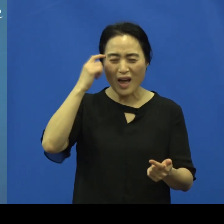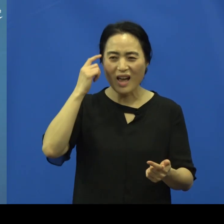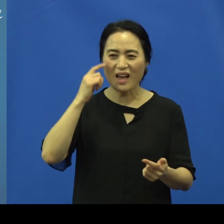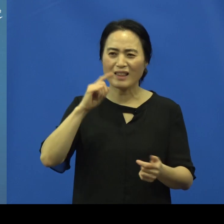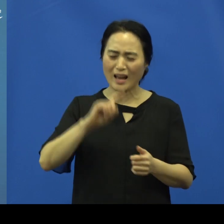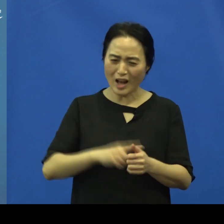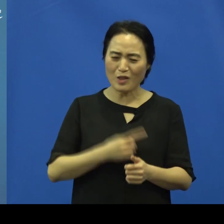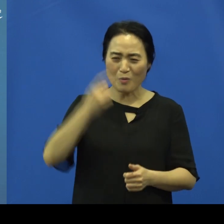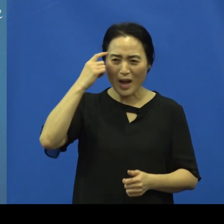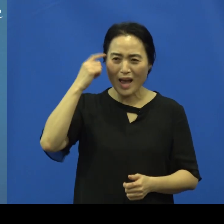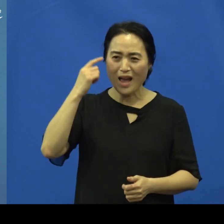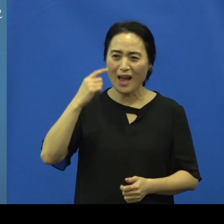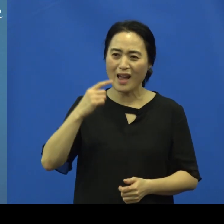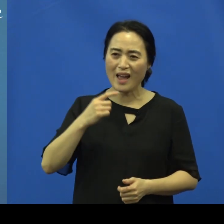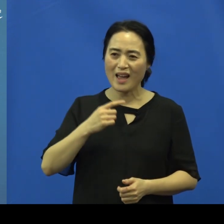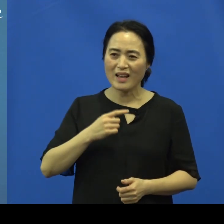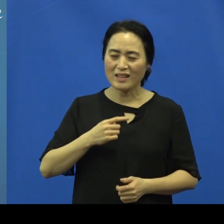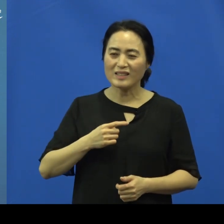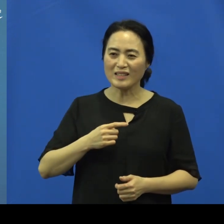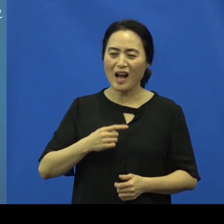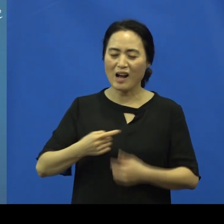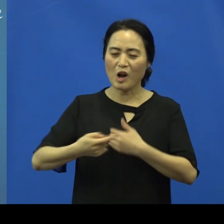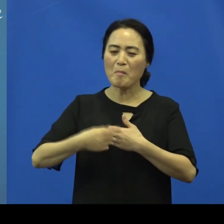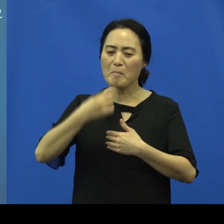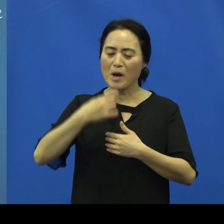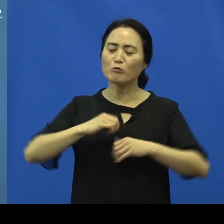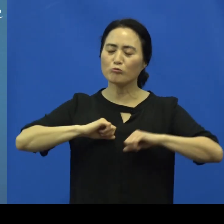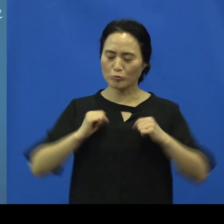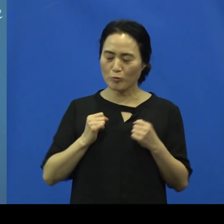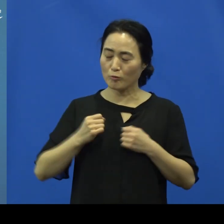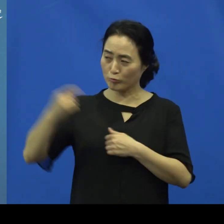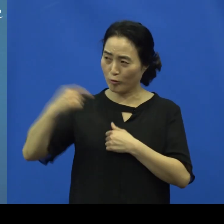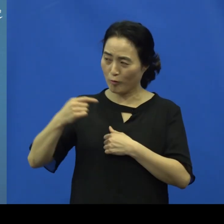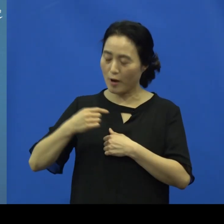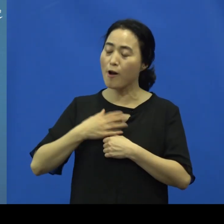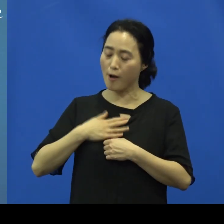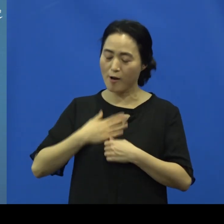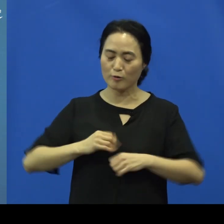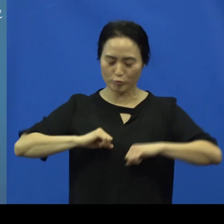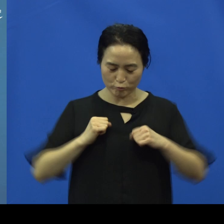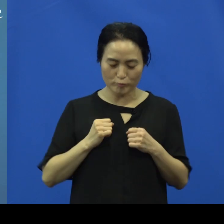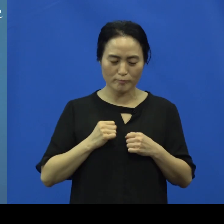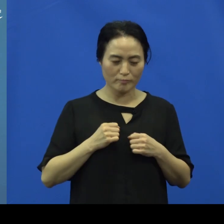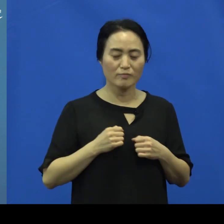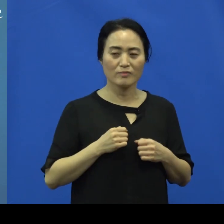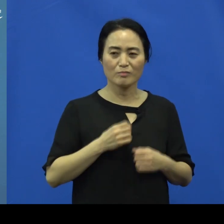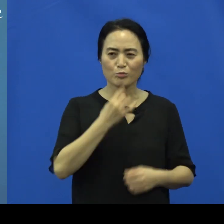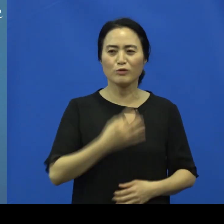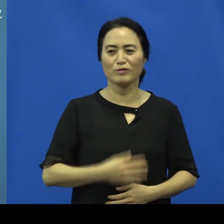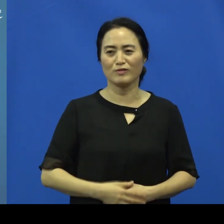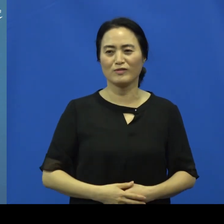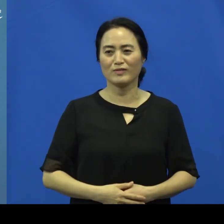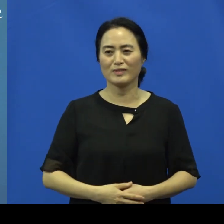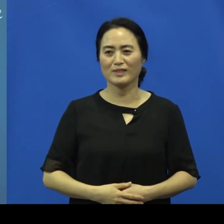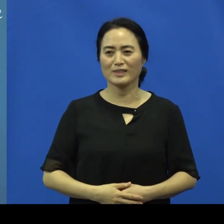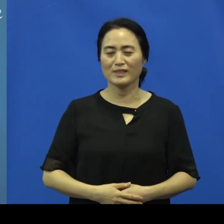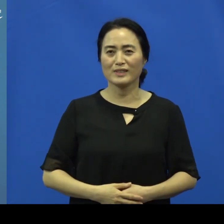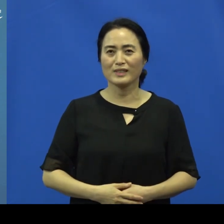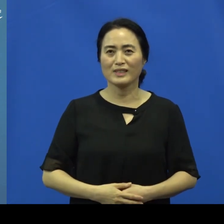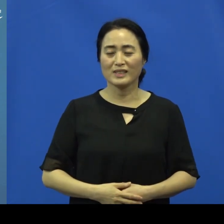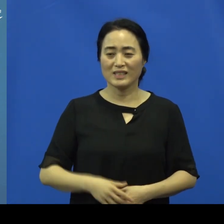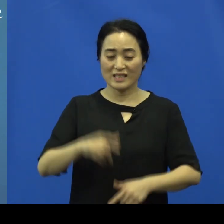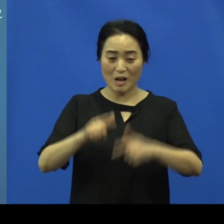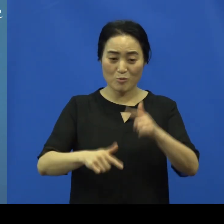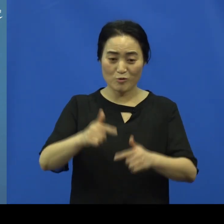거예요. 영혼 없는 행동을 하는 거예요. 그냥 엘리사가 시키니까 그냥 의무적으로 해본 거죠. 여러분 그 무슨 지팡이의